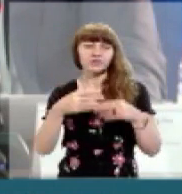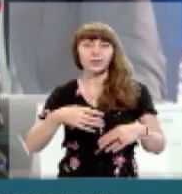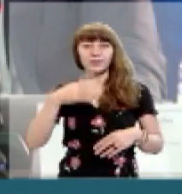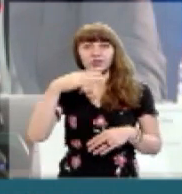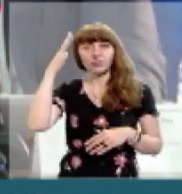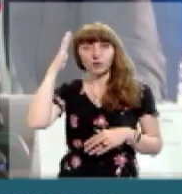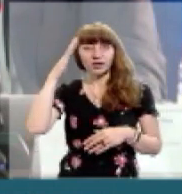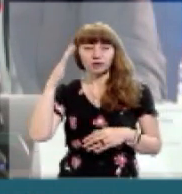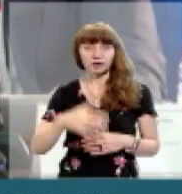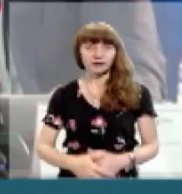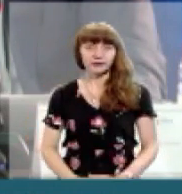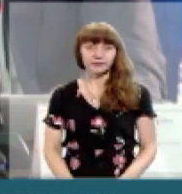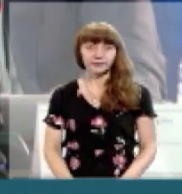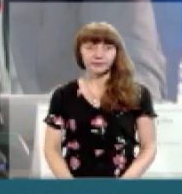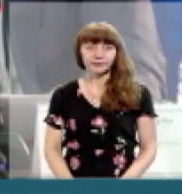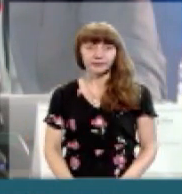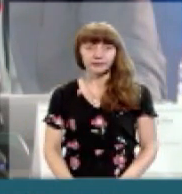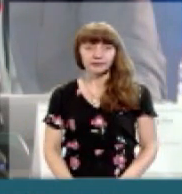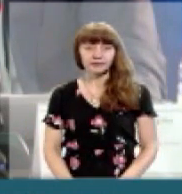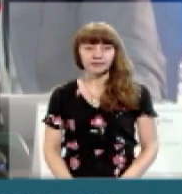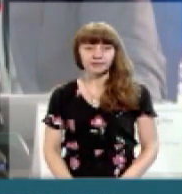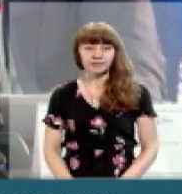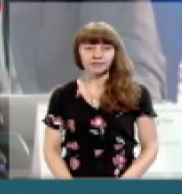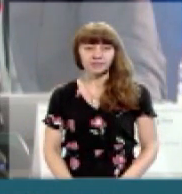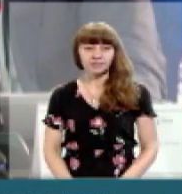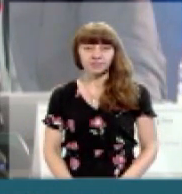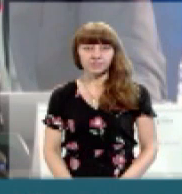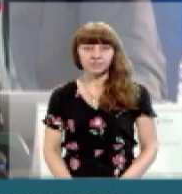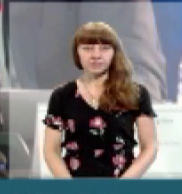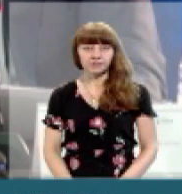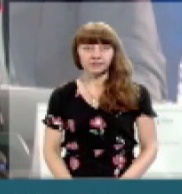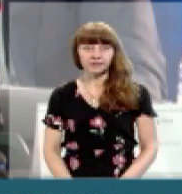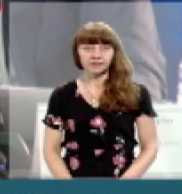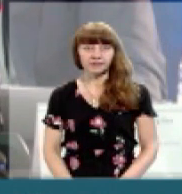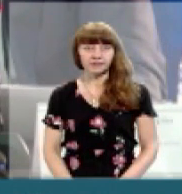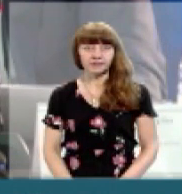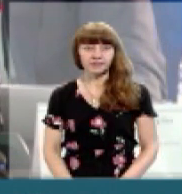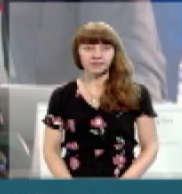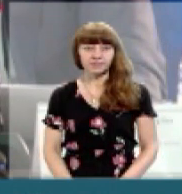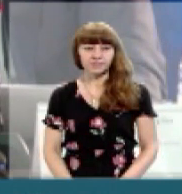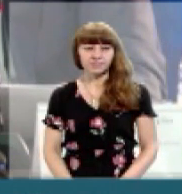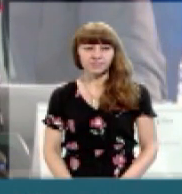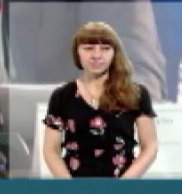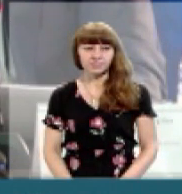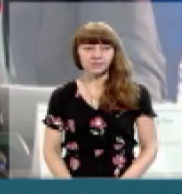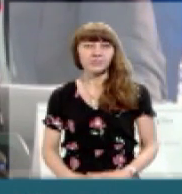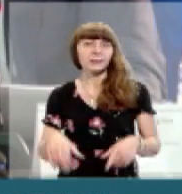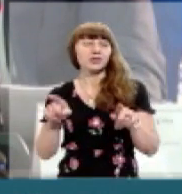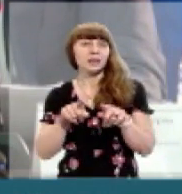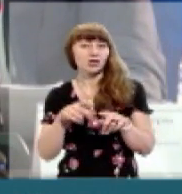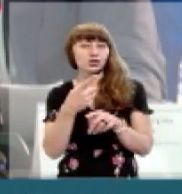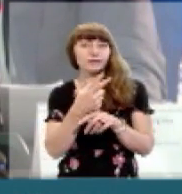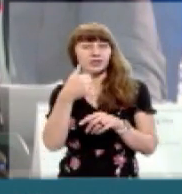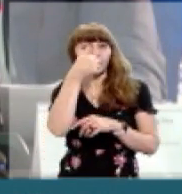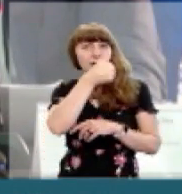Аудан экономикасына 7 миллиард 440 миллион теңге инвестиция тартылды. Нақты көлем индексі 7% құрап отыр.